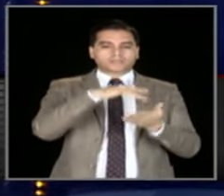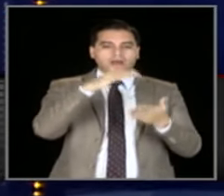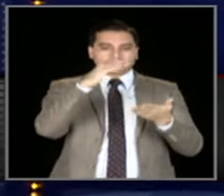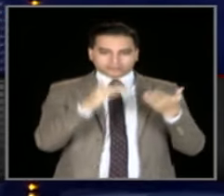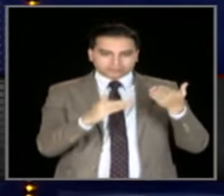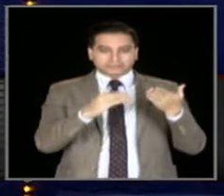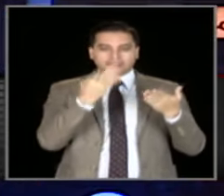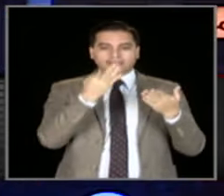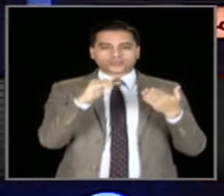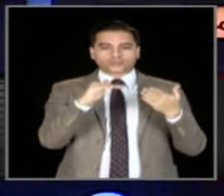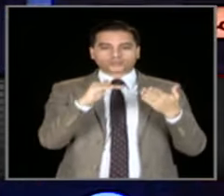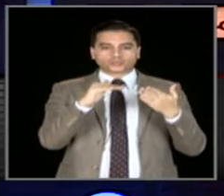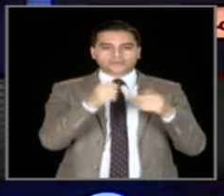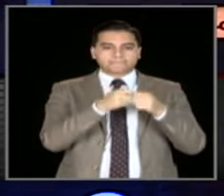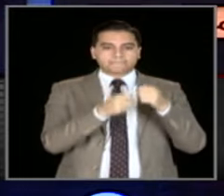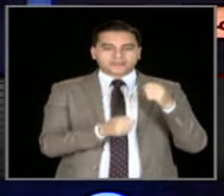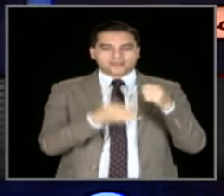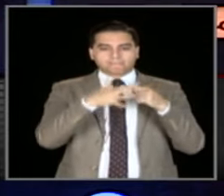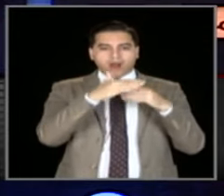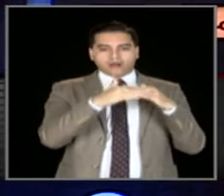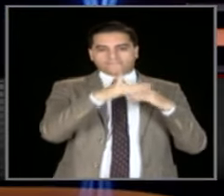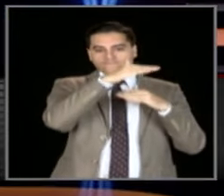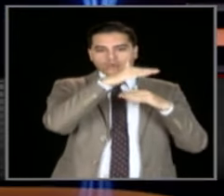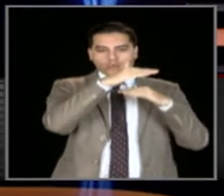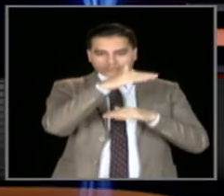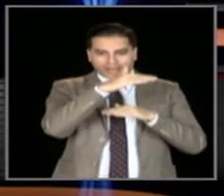3.5 متر تحت مستوى سطح البحر،